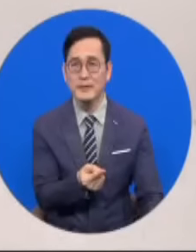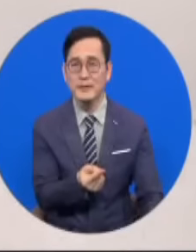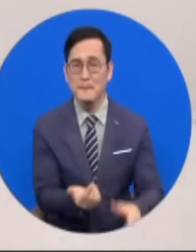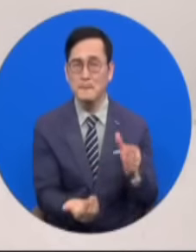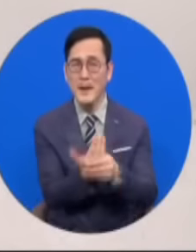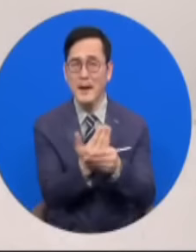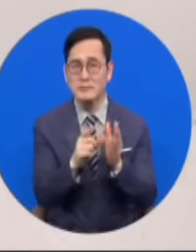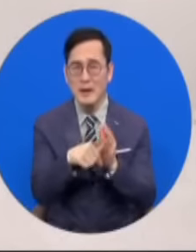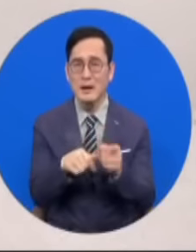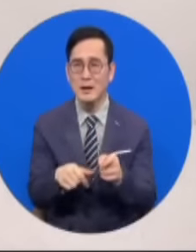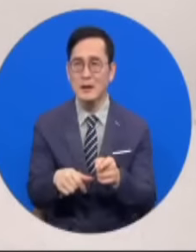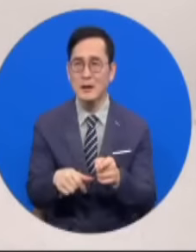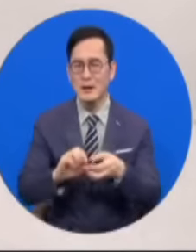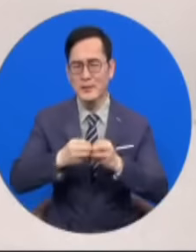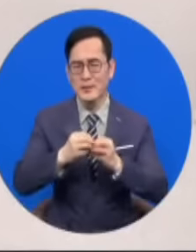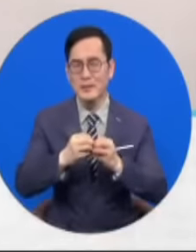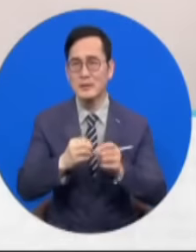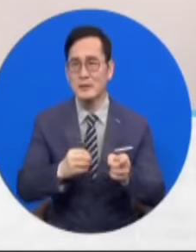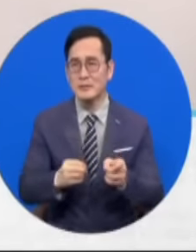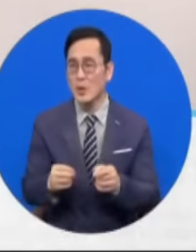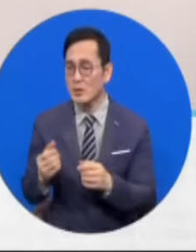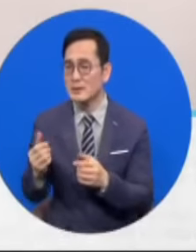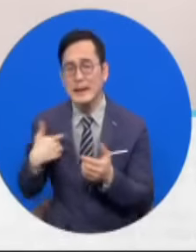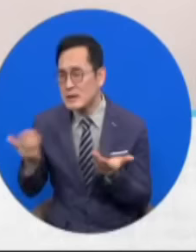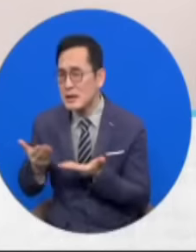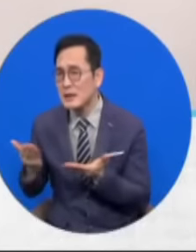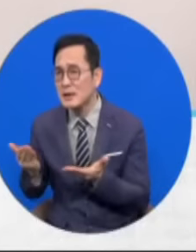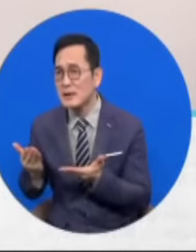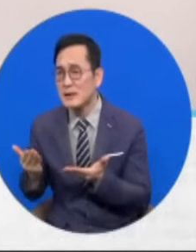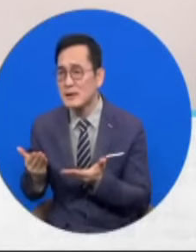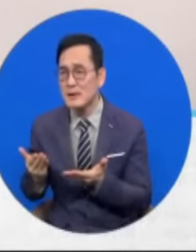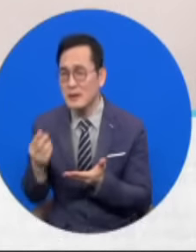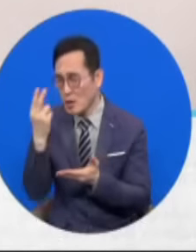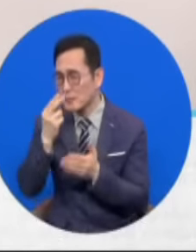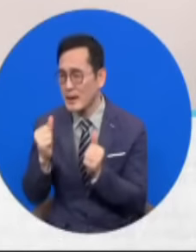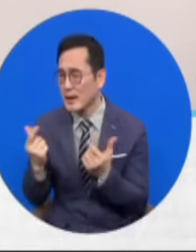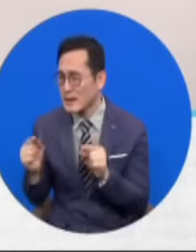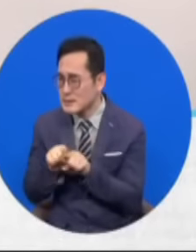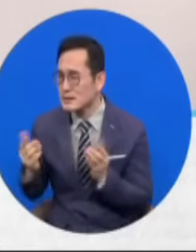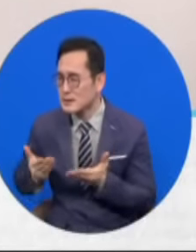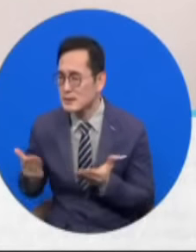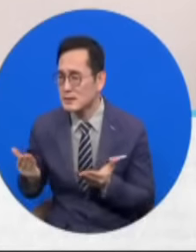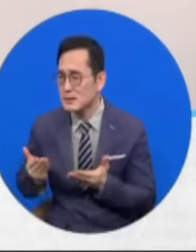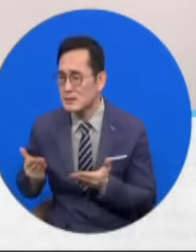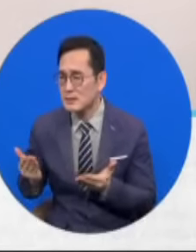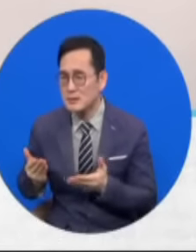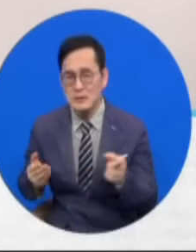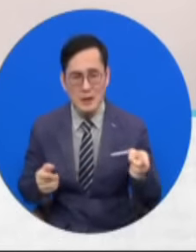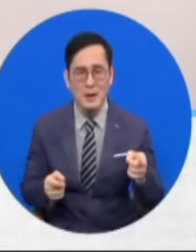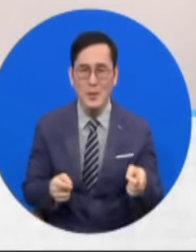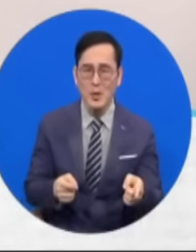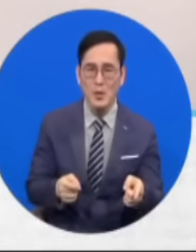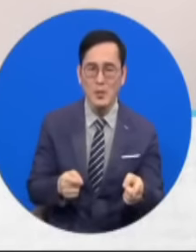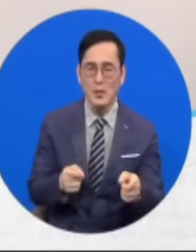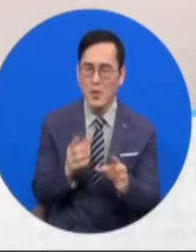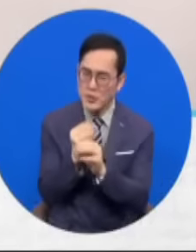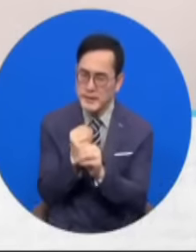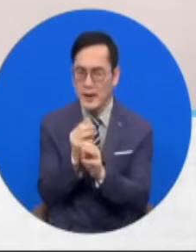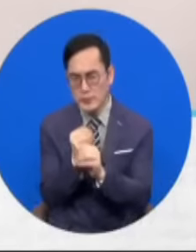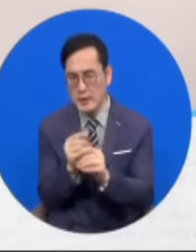시각에 7시 30분 검사고 같이 일을 했다는 거예요 그러면 그건 명확한 거 아닙니까 근데 왜 이걸